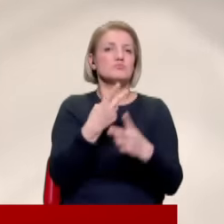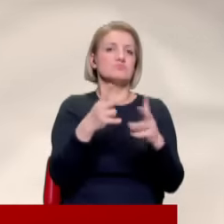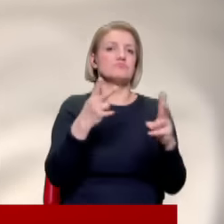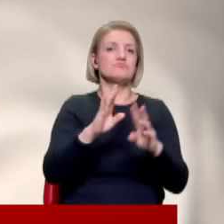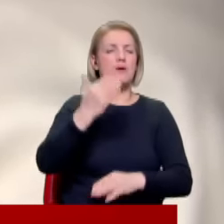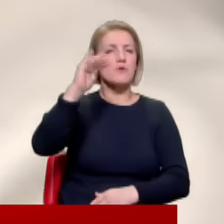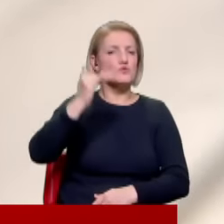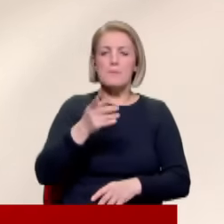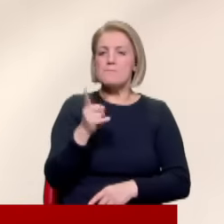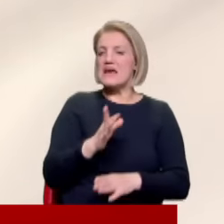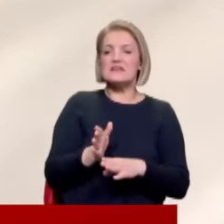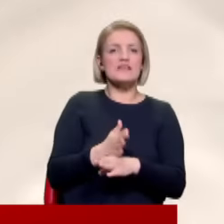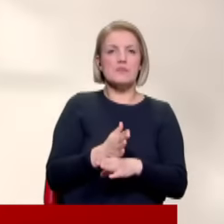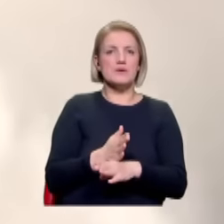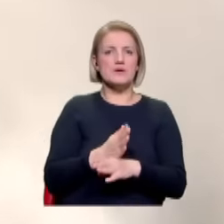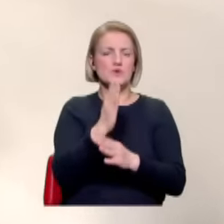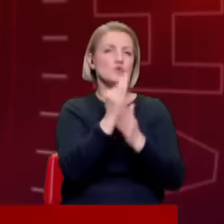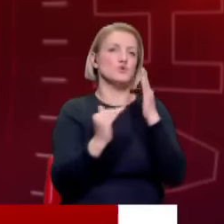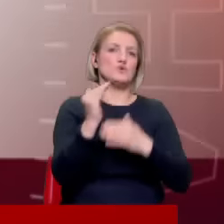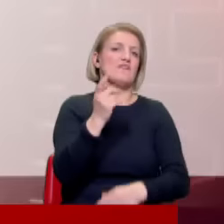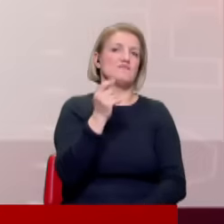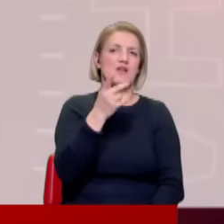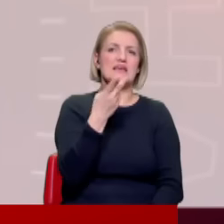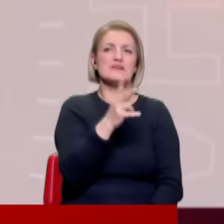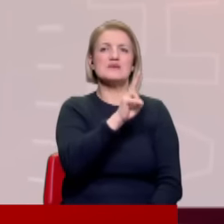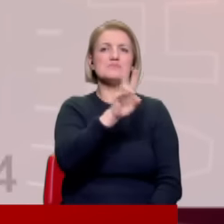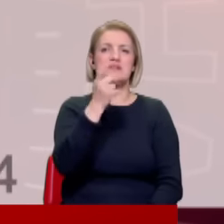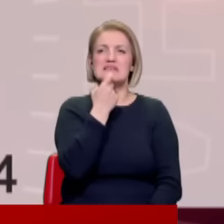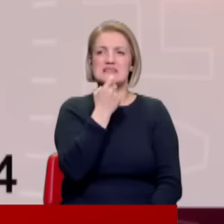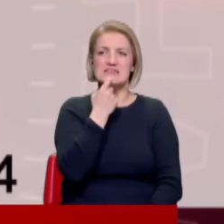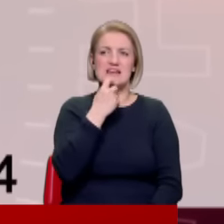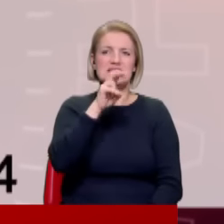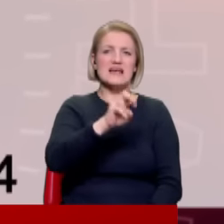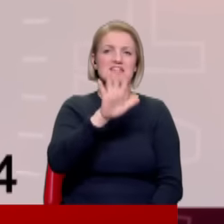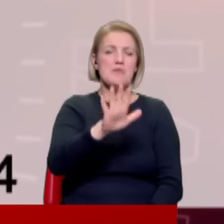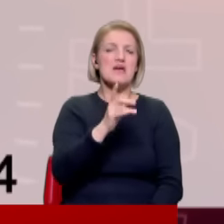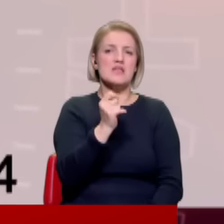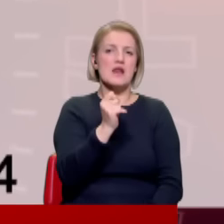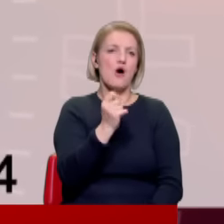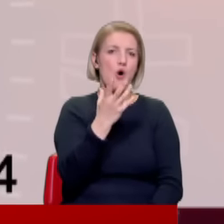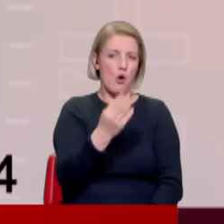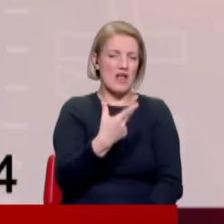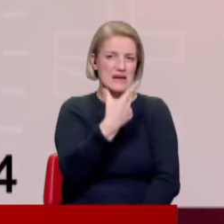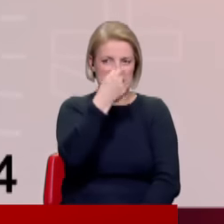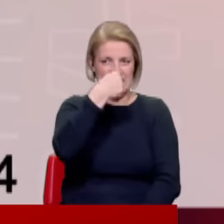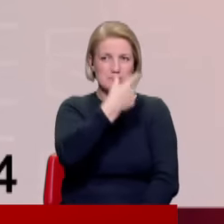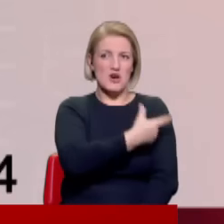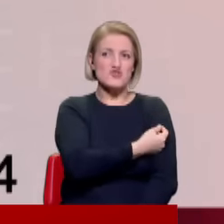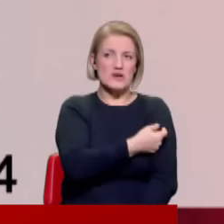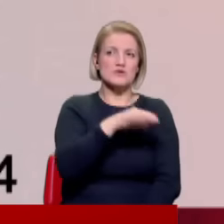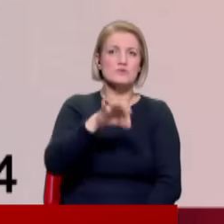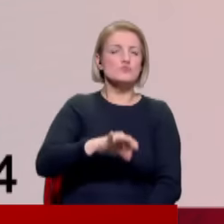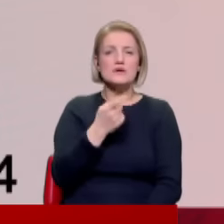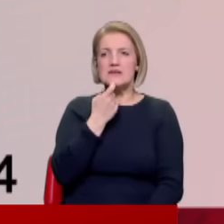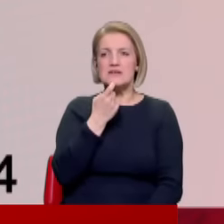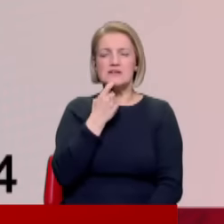Ancak düşüşün bir başka sebebi de yüksek fiyatlar. 2021 yılında 85 lira 12 kuruş olan grip aşısının fiyatı